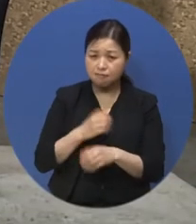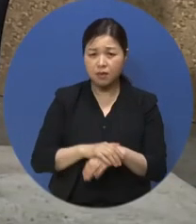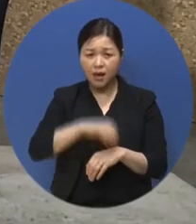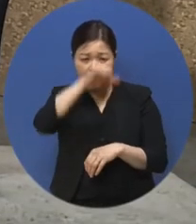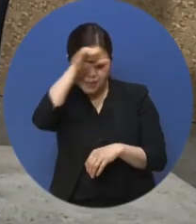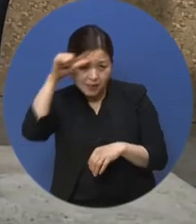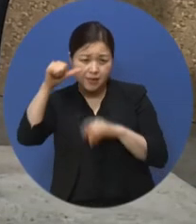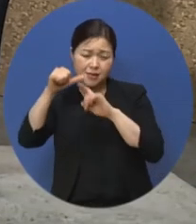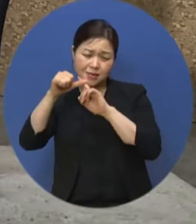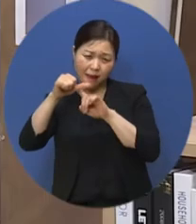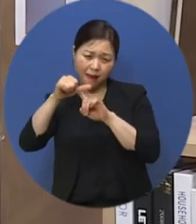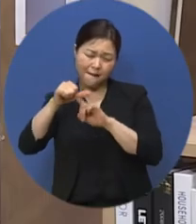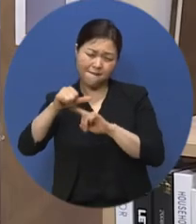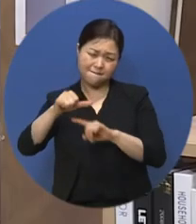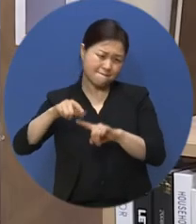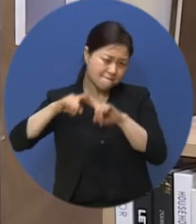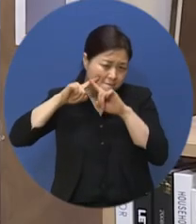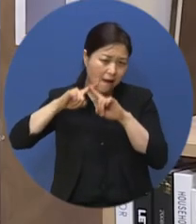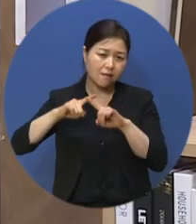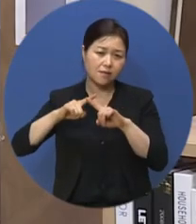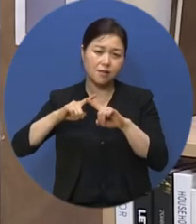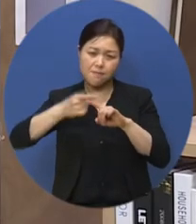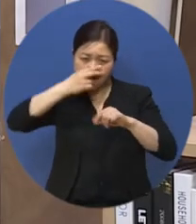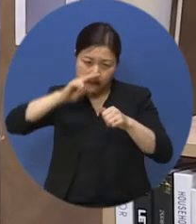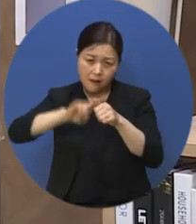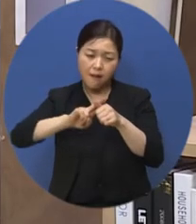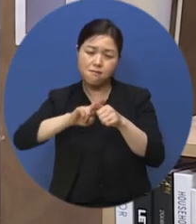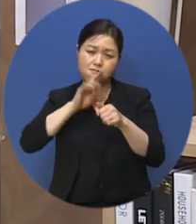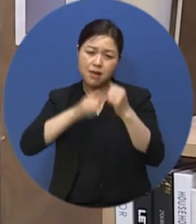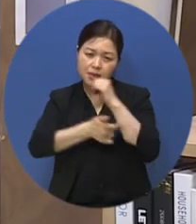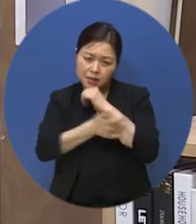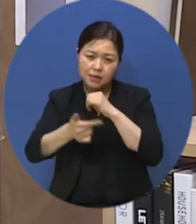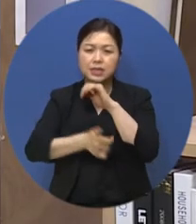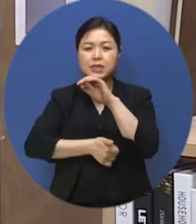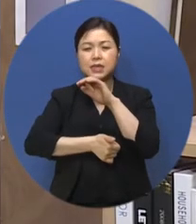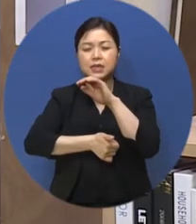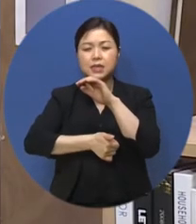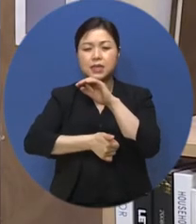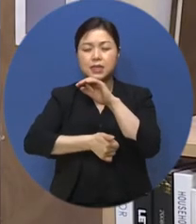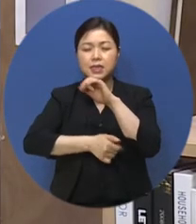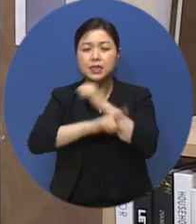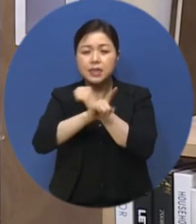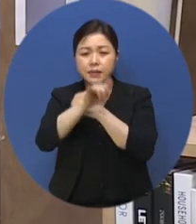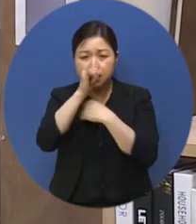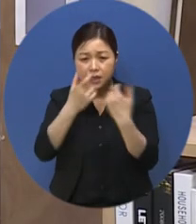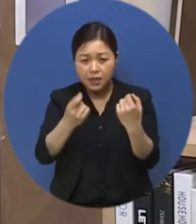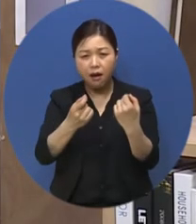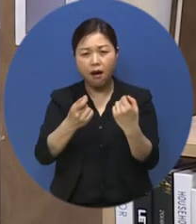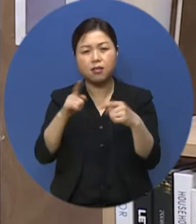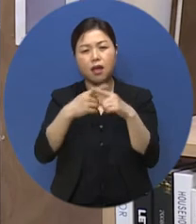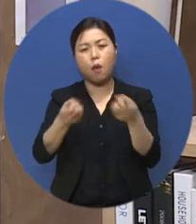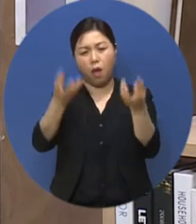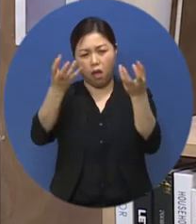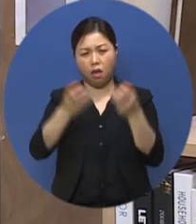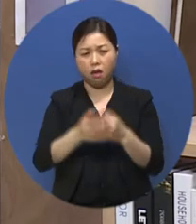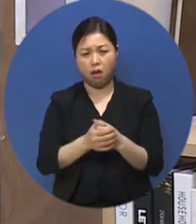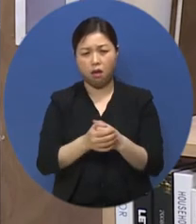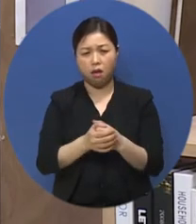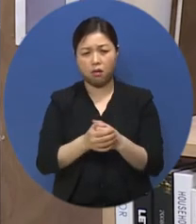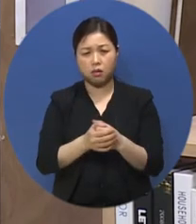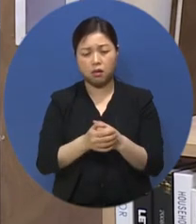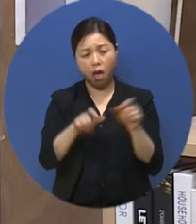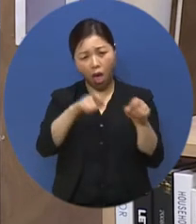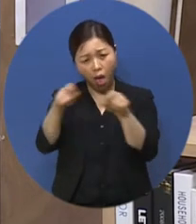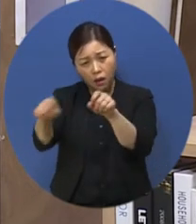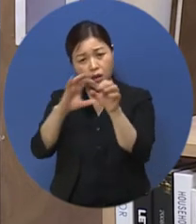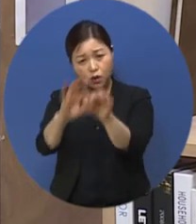걸고 도전한 거죠. 네, 그 큰 의미가 있는 대회인데 그럼요. 이게 언제가 될지 모를 또 연기가 계속 되다